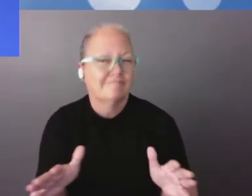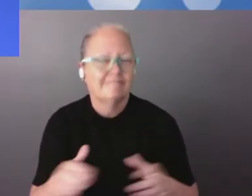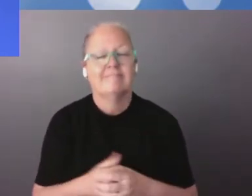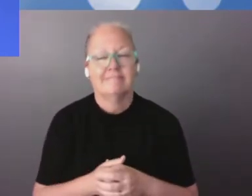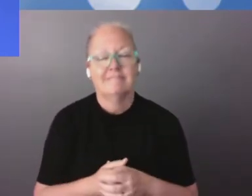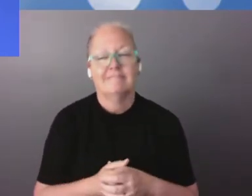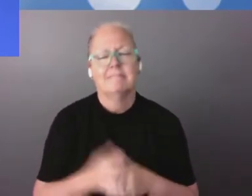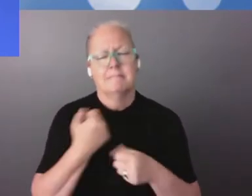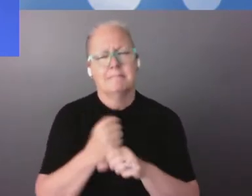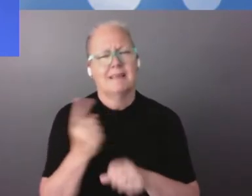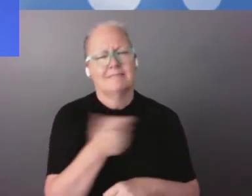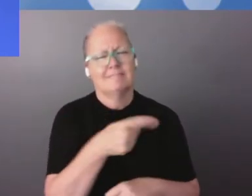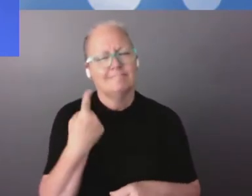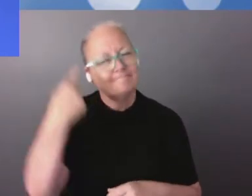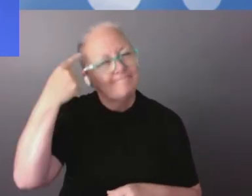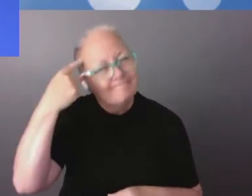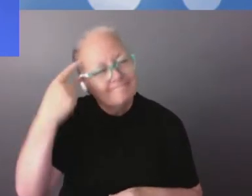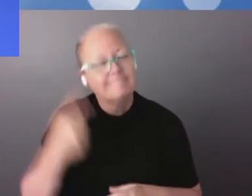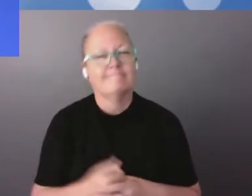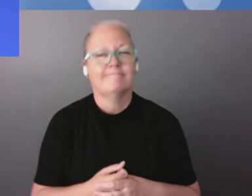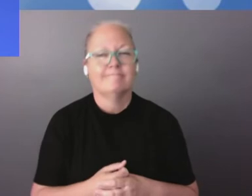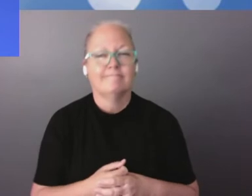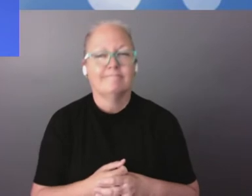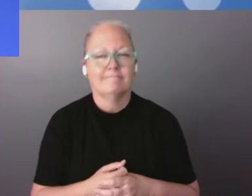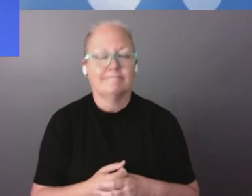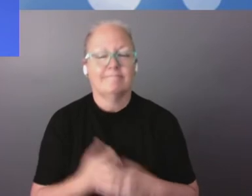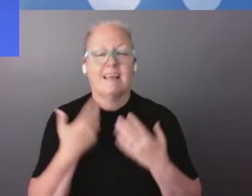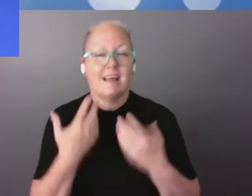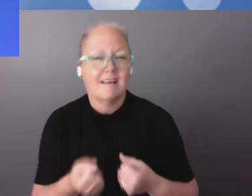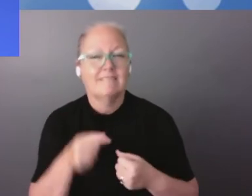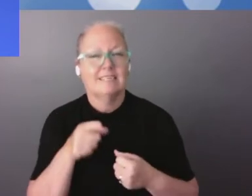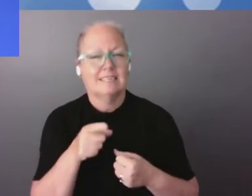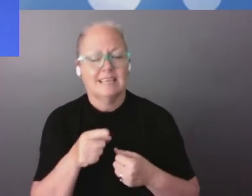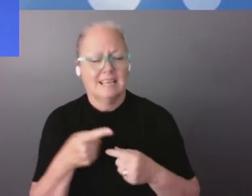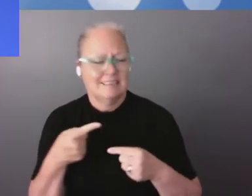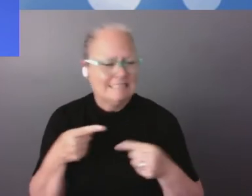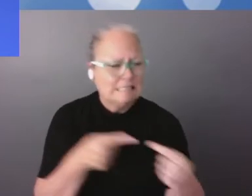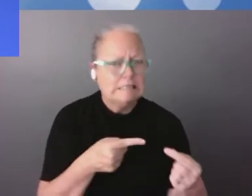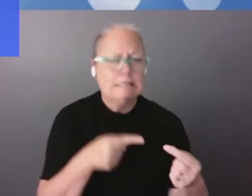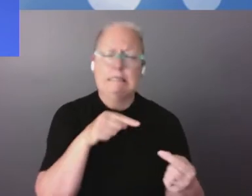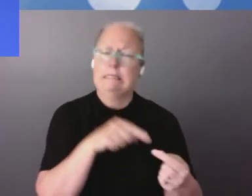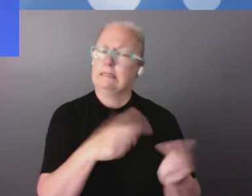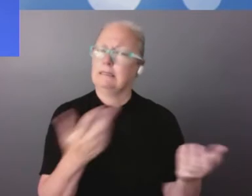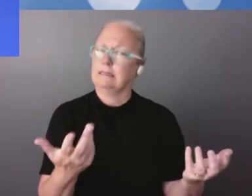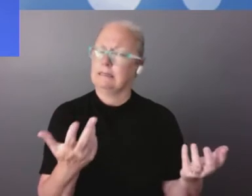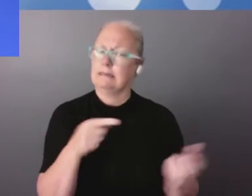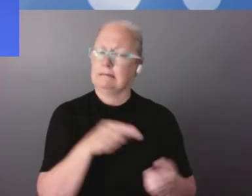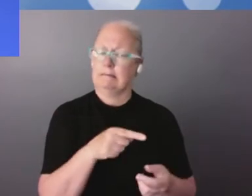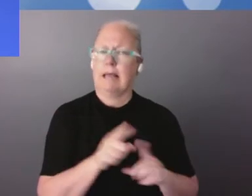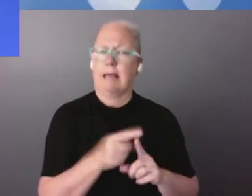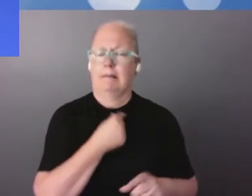المدرجة، الوصفات الرقمية والشهادات الطبية الإلكترونية، هي أنقذت الكثير من